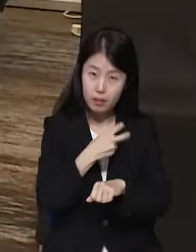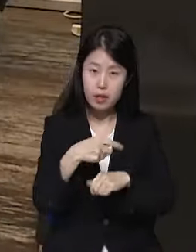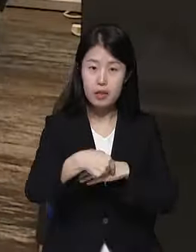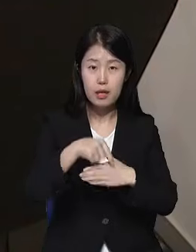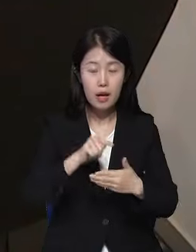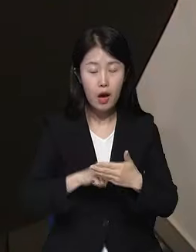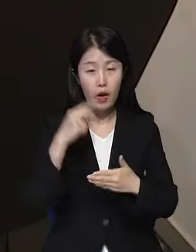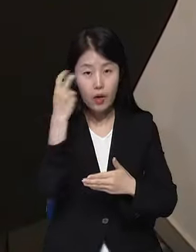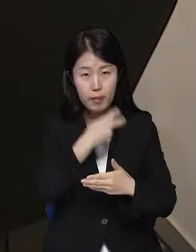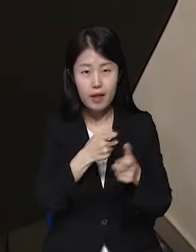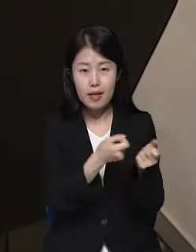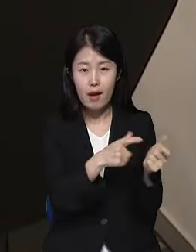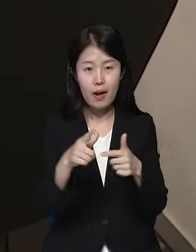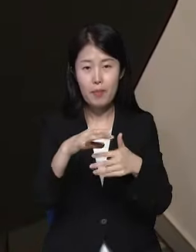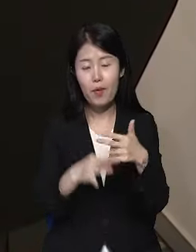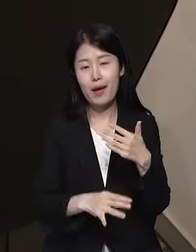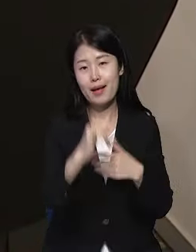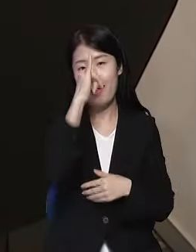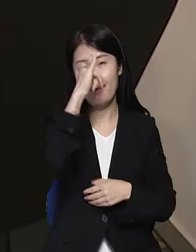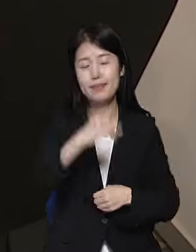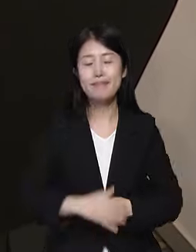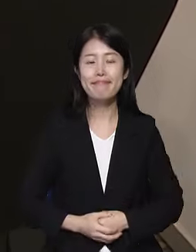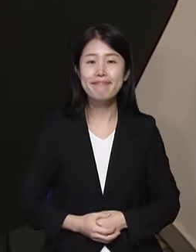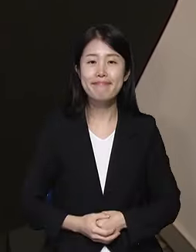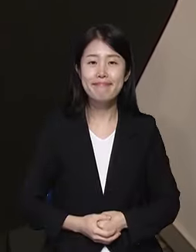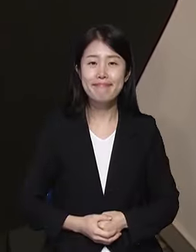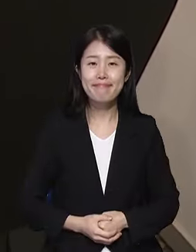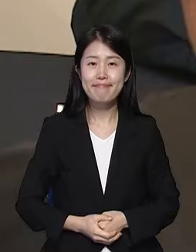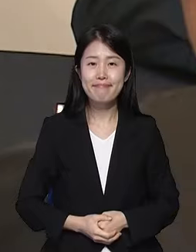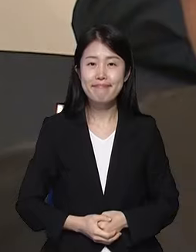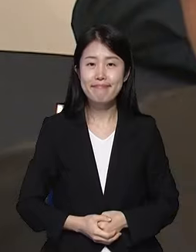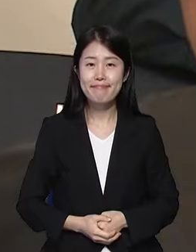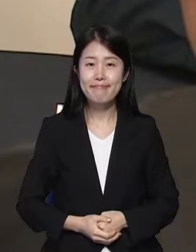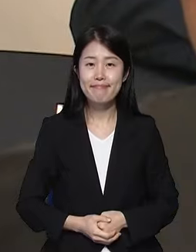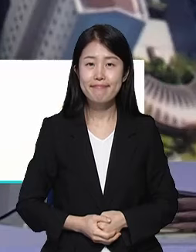등 다양한 부대 행사도 함께 진행됐습니다.